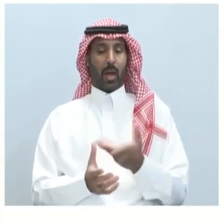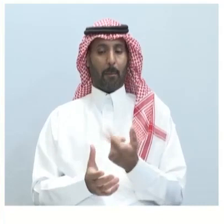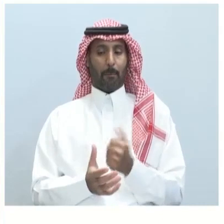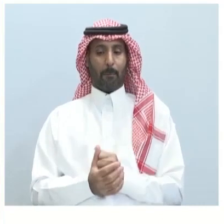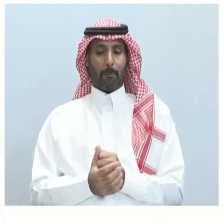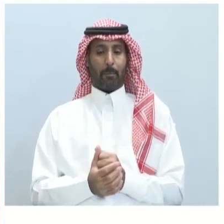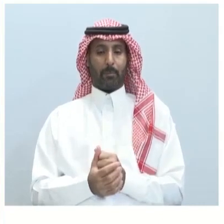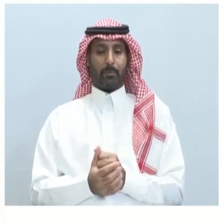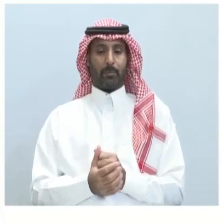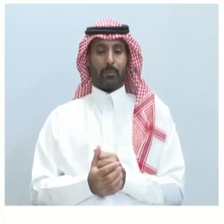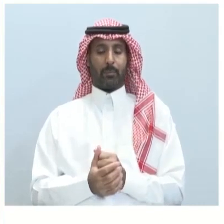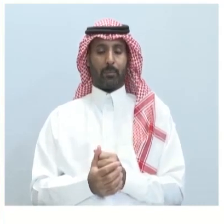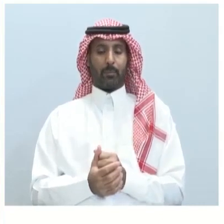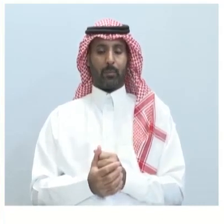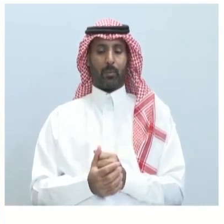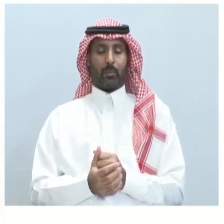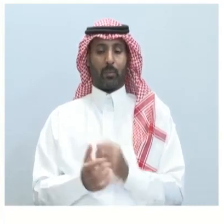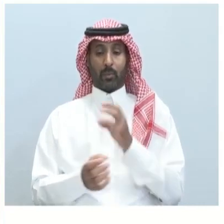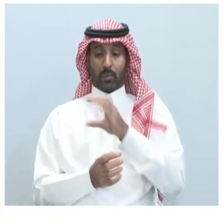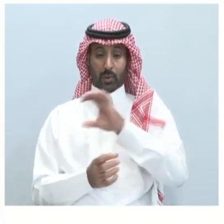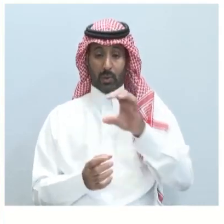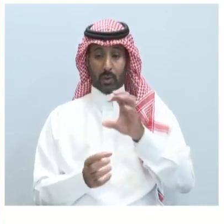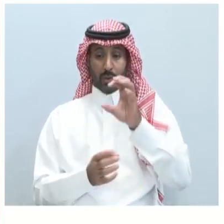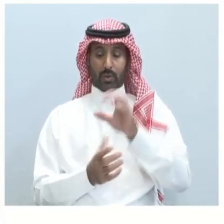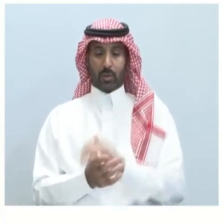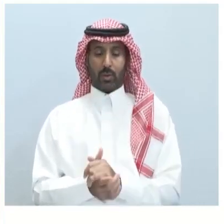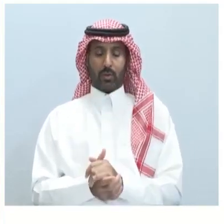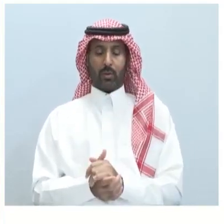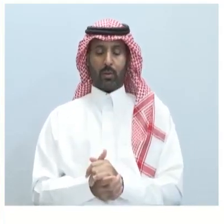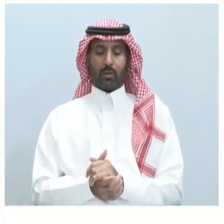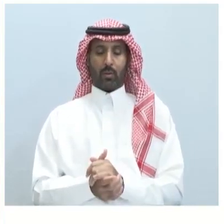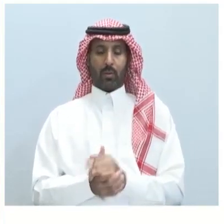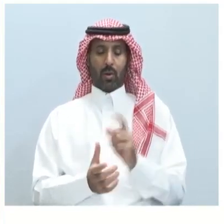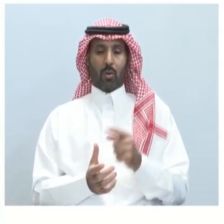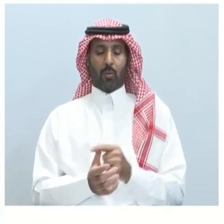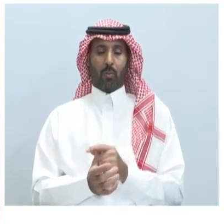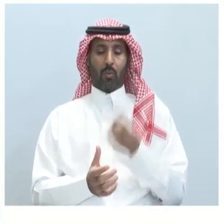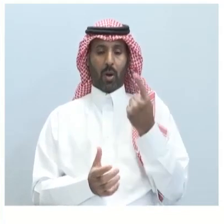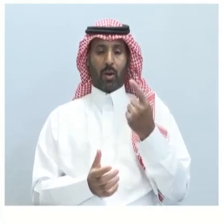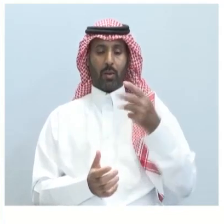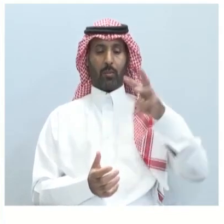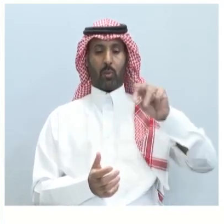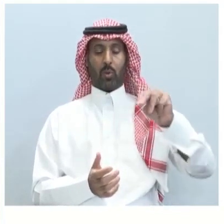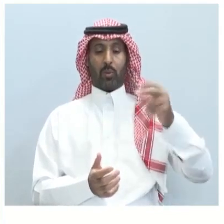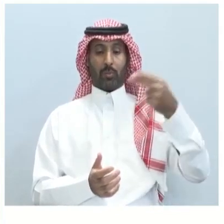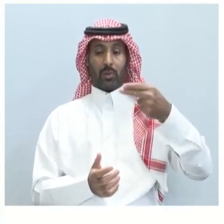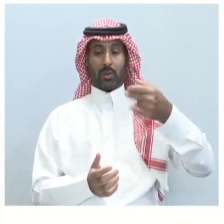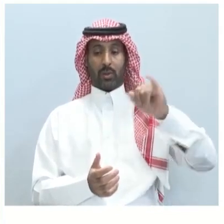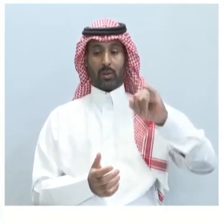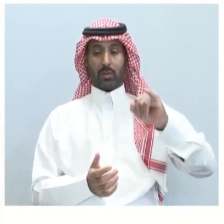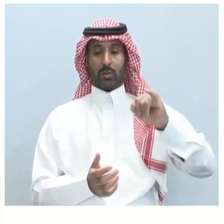البي اتش قيمه البيت وانا معطيك اول مثال اللي هو واحد مولر من مين